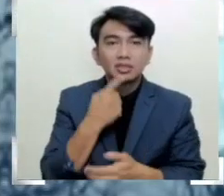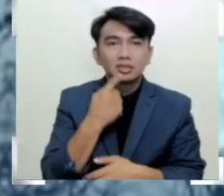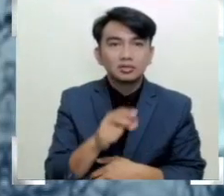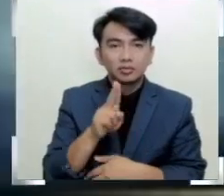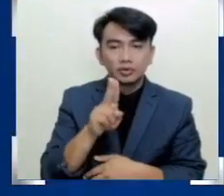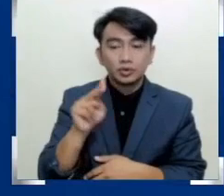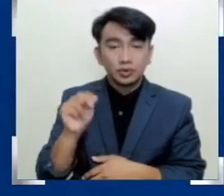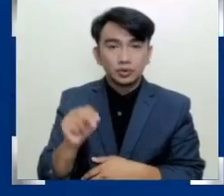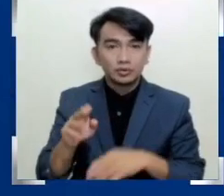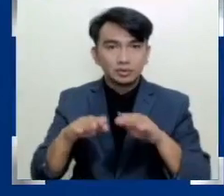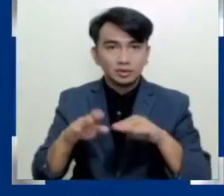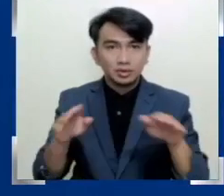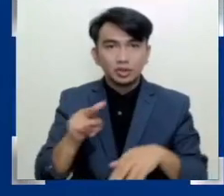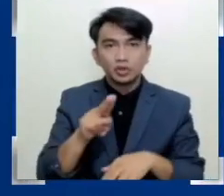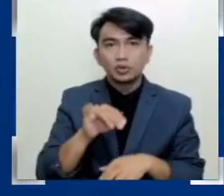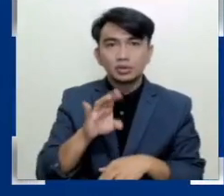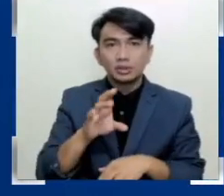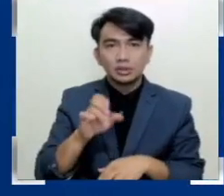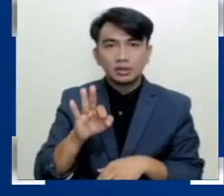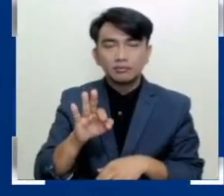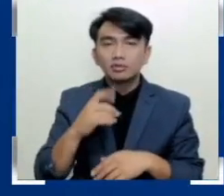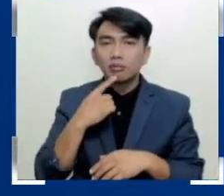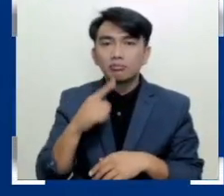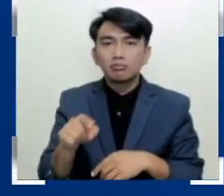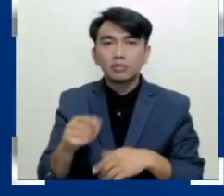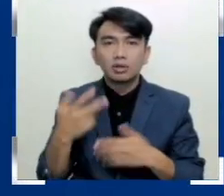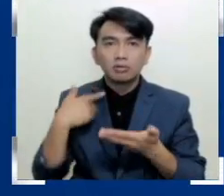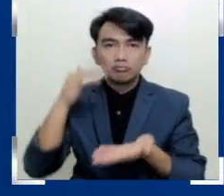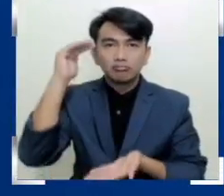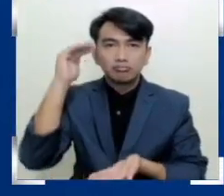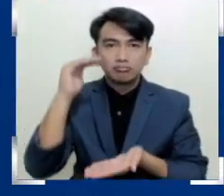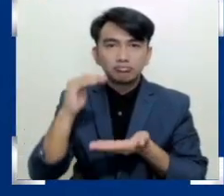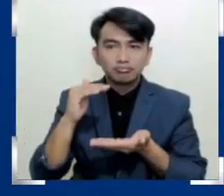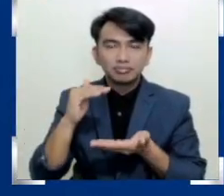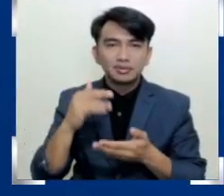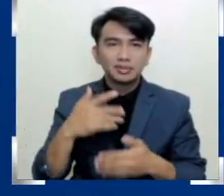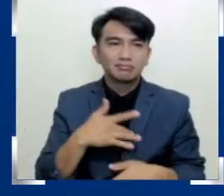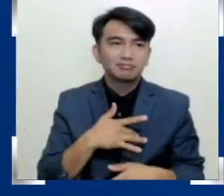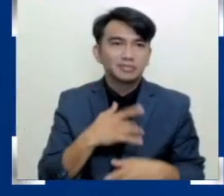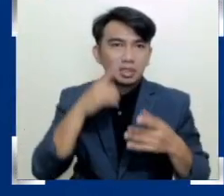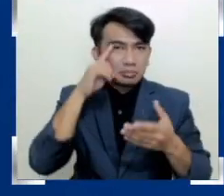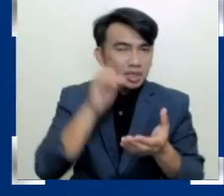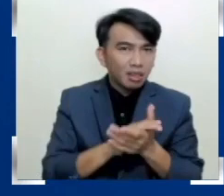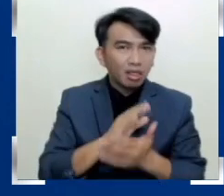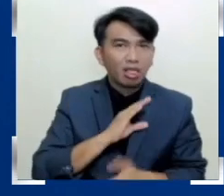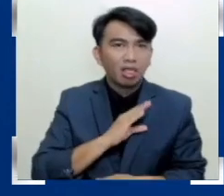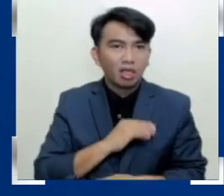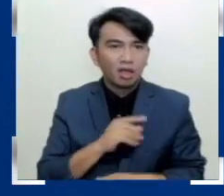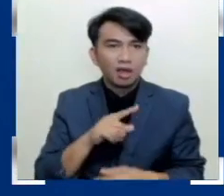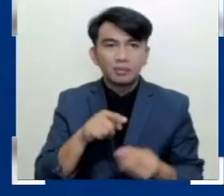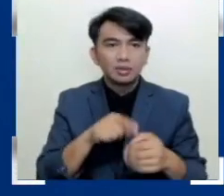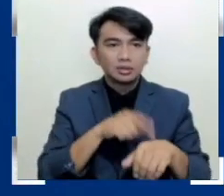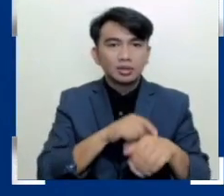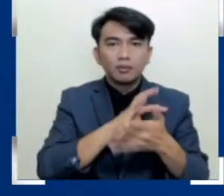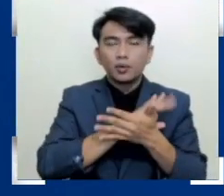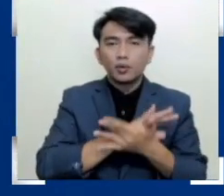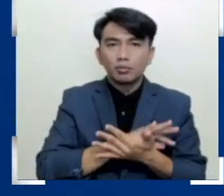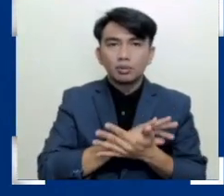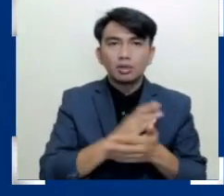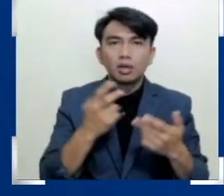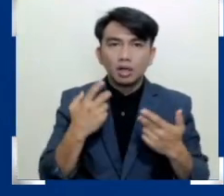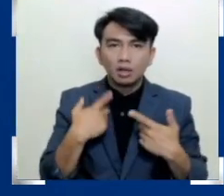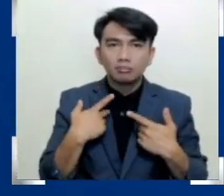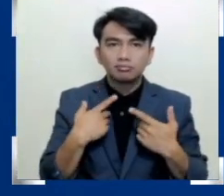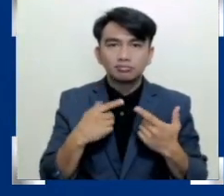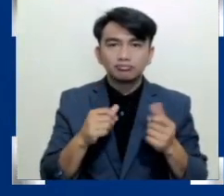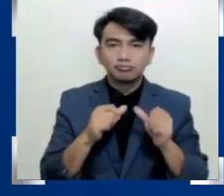o UNICEF. Sabi ng UNICEF, bumaba ang kumpiyansa sa bakuna para sa mga bata nitong COVID pandemic kung kailan nagkaroon din ng pagkaantala